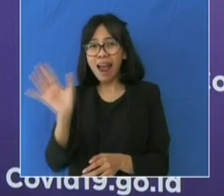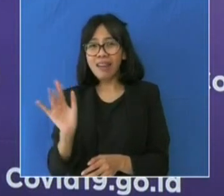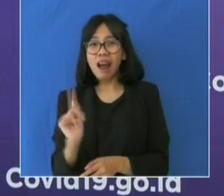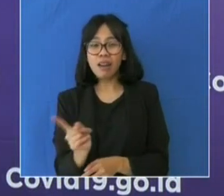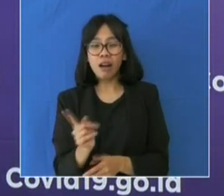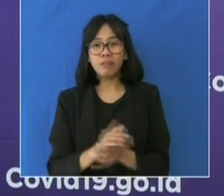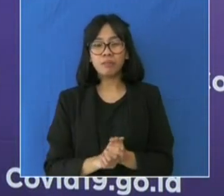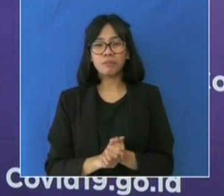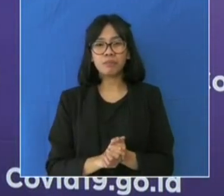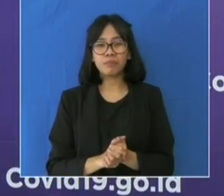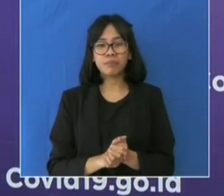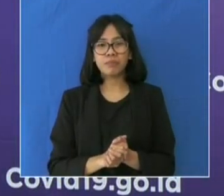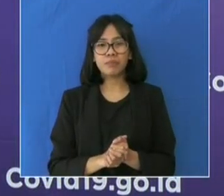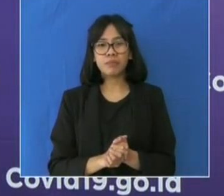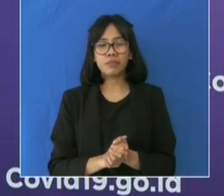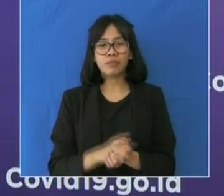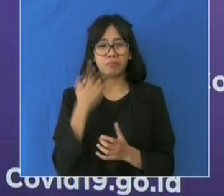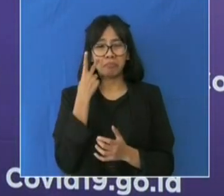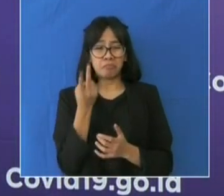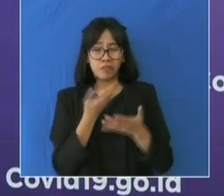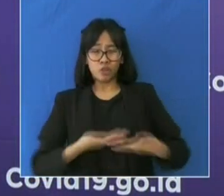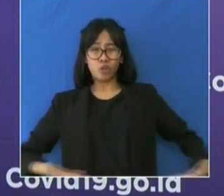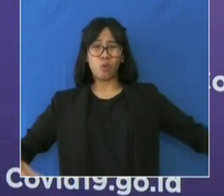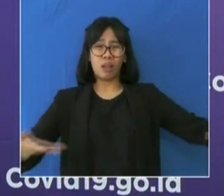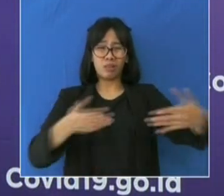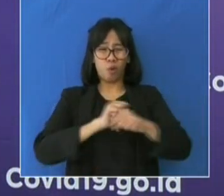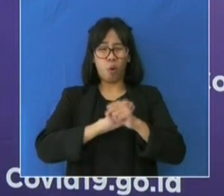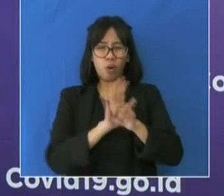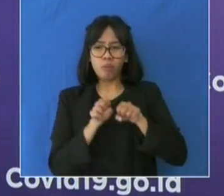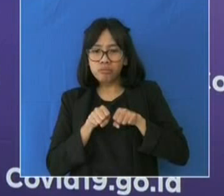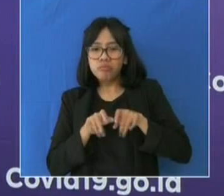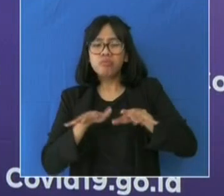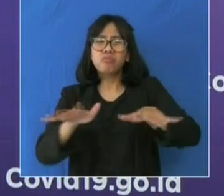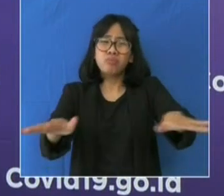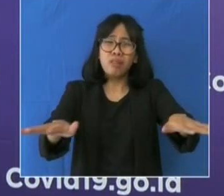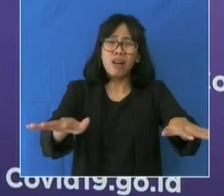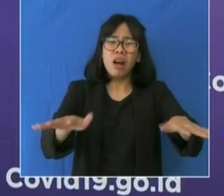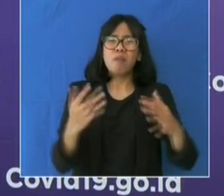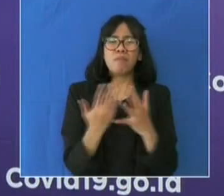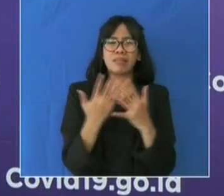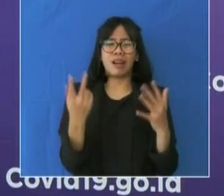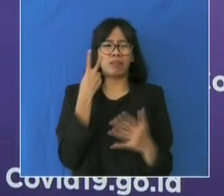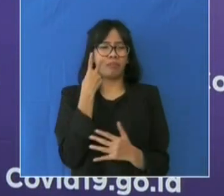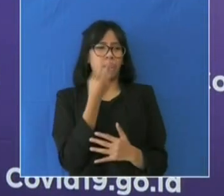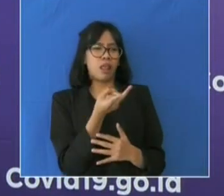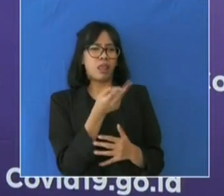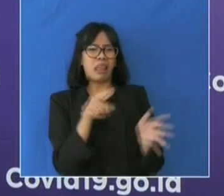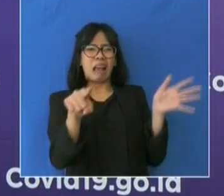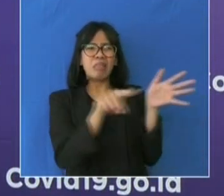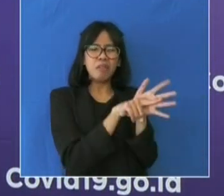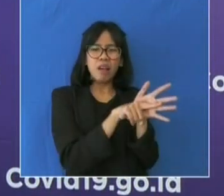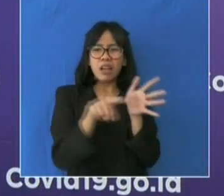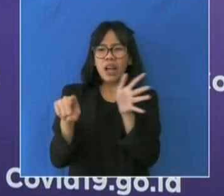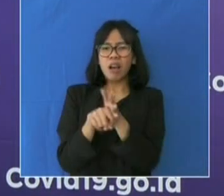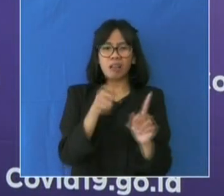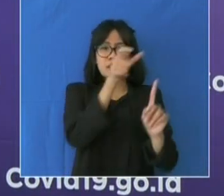adalah tantangan dalam situasi ini sebagian masyarakat masih mempunyai stigma atas